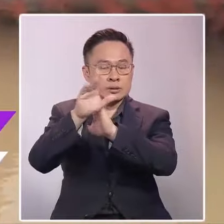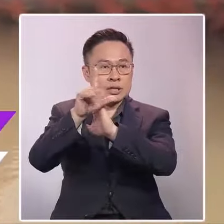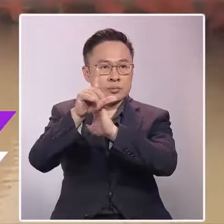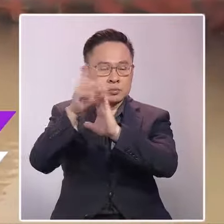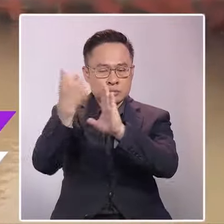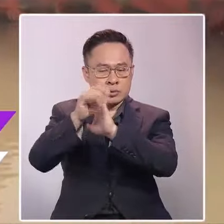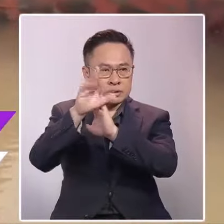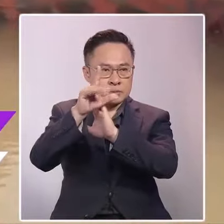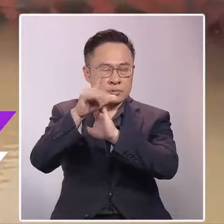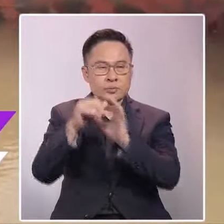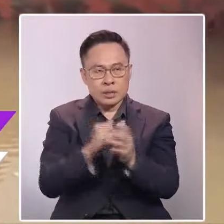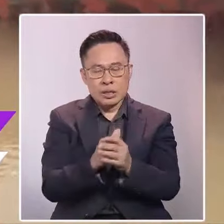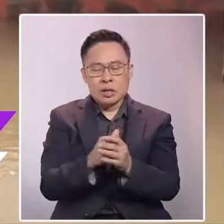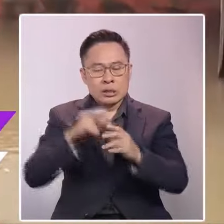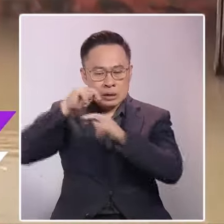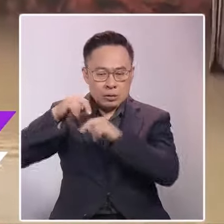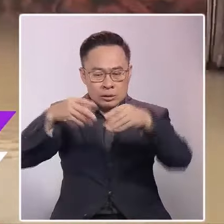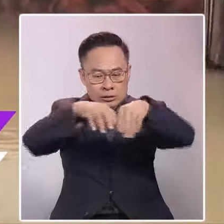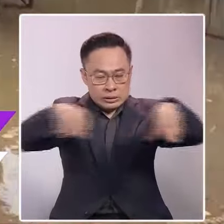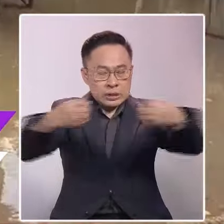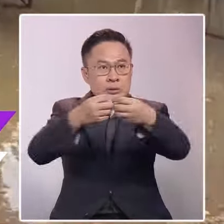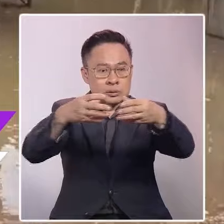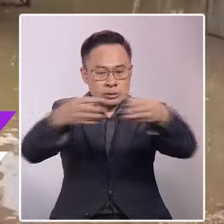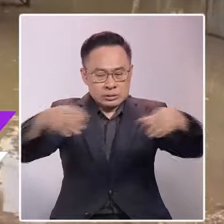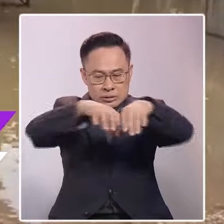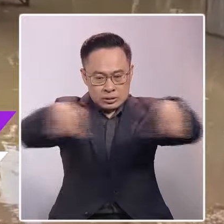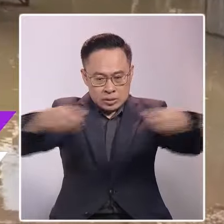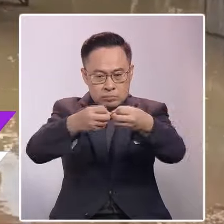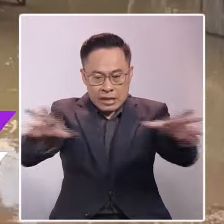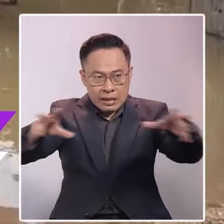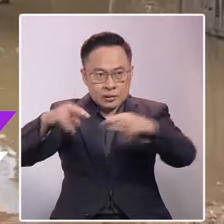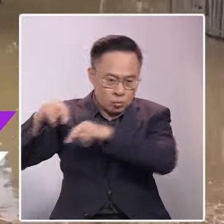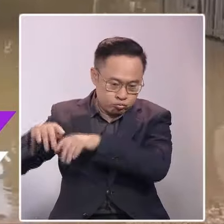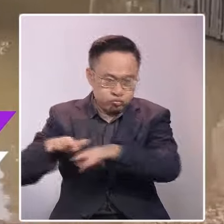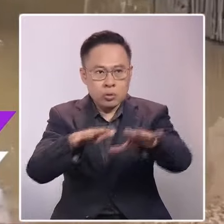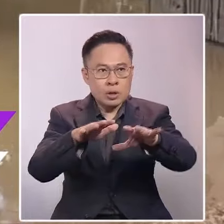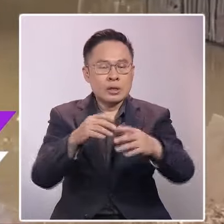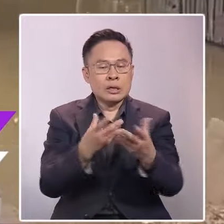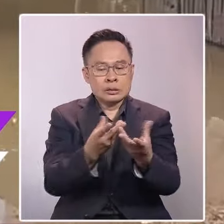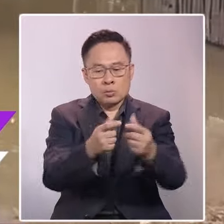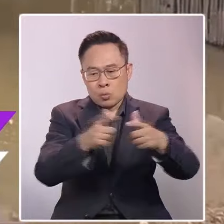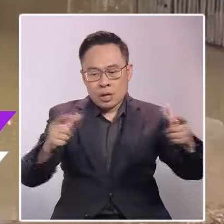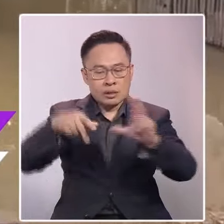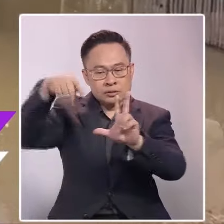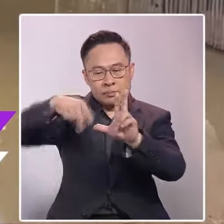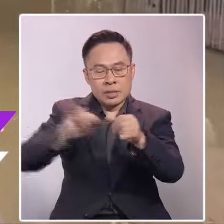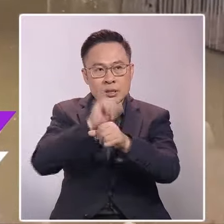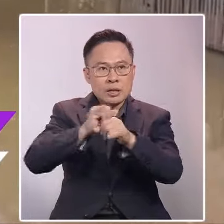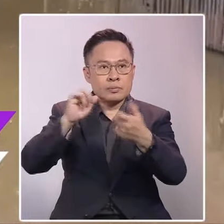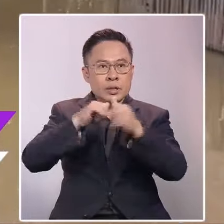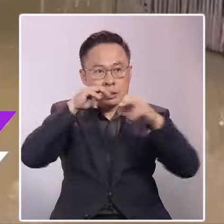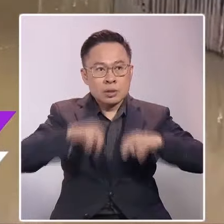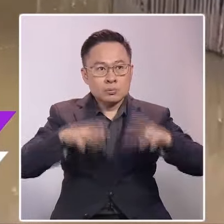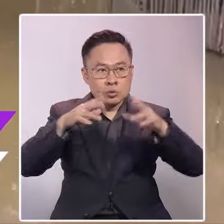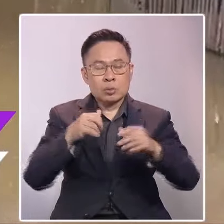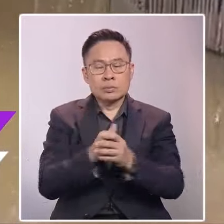ข้าวท่วมมีโรงเลี้ยงสัตว์มีพื้นที่การเกษตรเสียหายกว่า 3,000ไร่เลยนี่ค่ะก็ต้องใช้เรือเข้ามาเหมือนกันหลังจากนั้นมาไหล